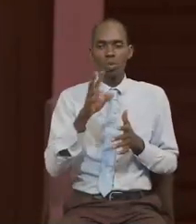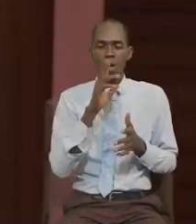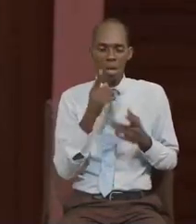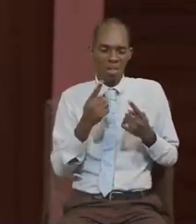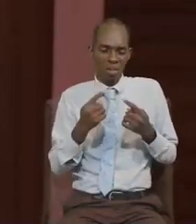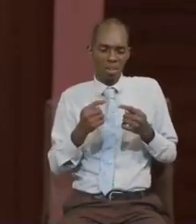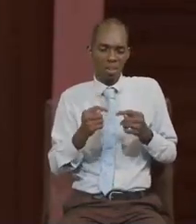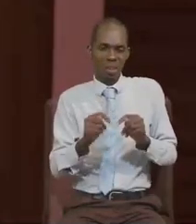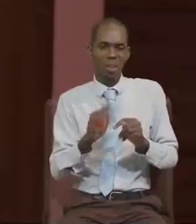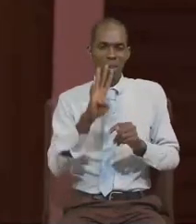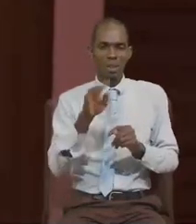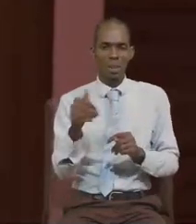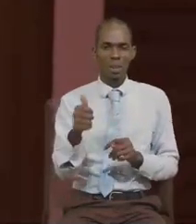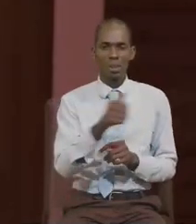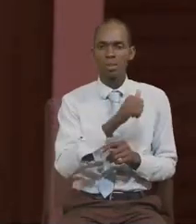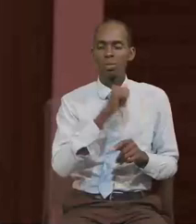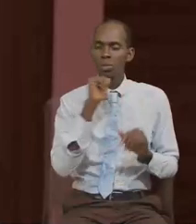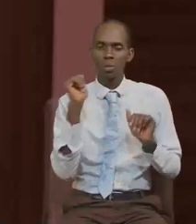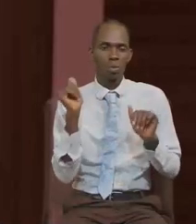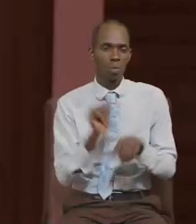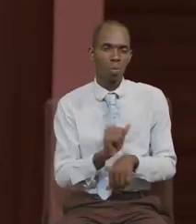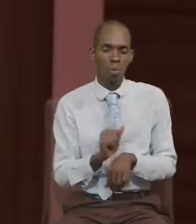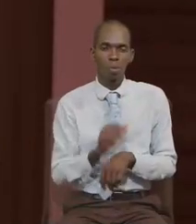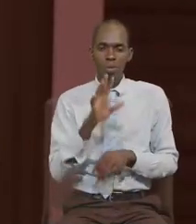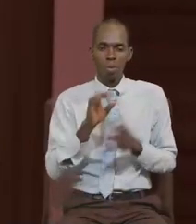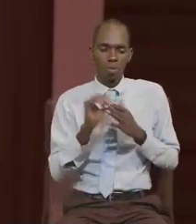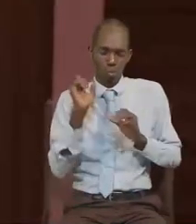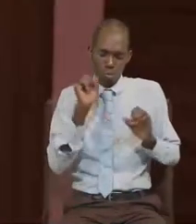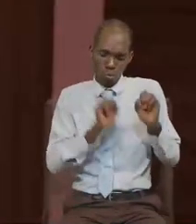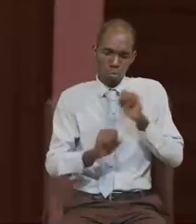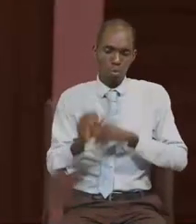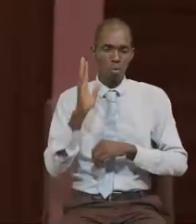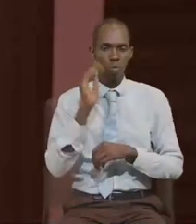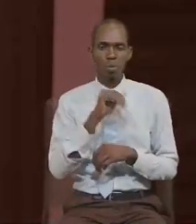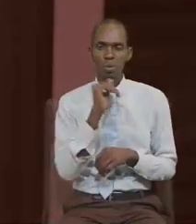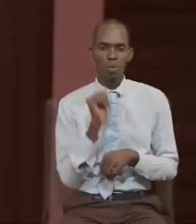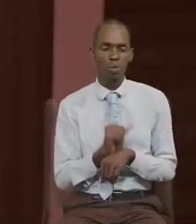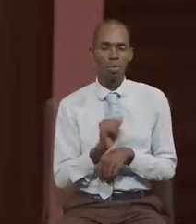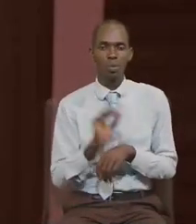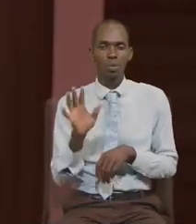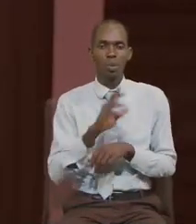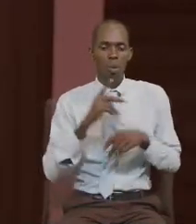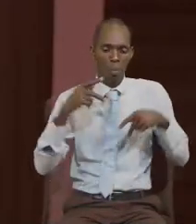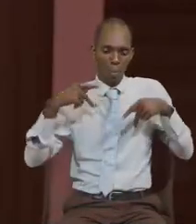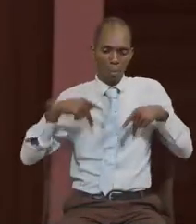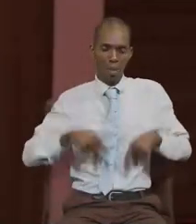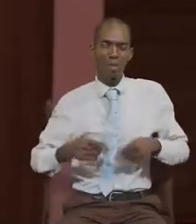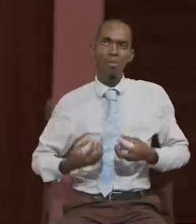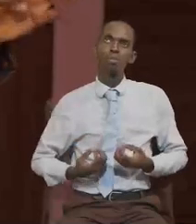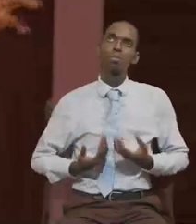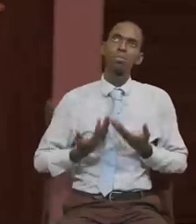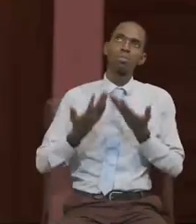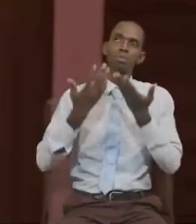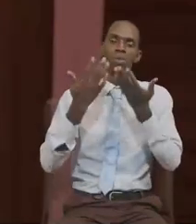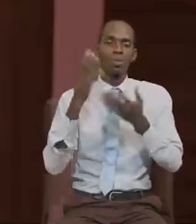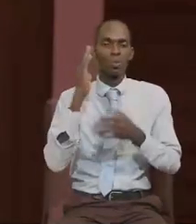marcher, tes luttes ne peuvent pas marcher, ton sacrifice personnel ne peut pas le faire, ta